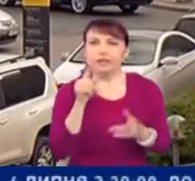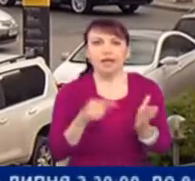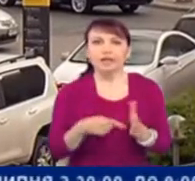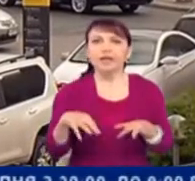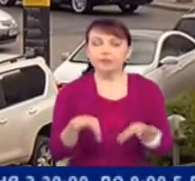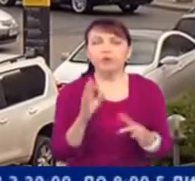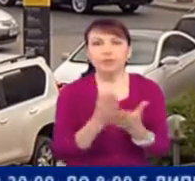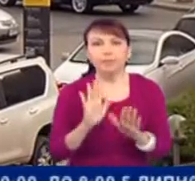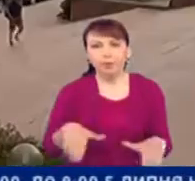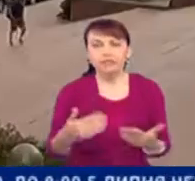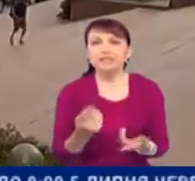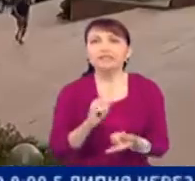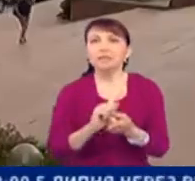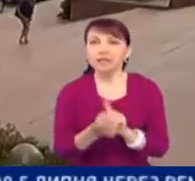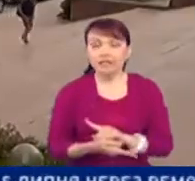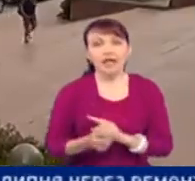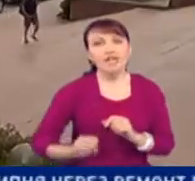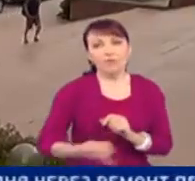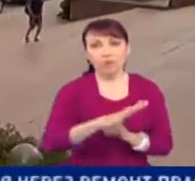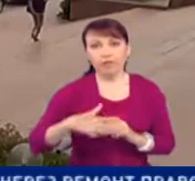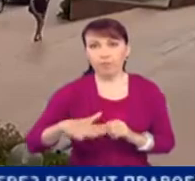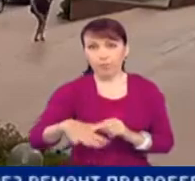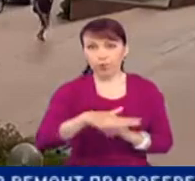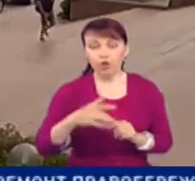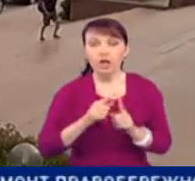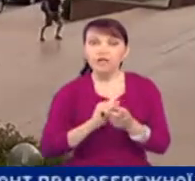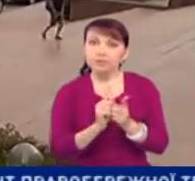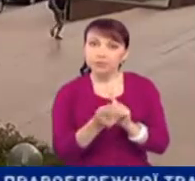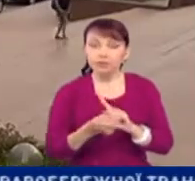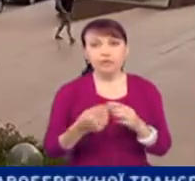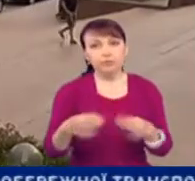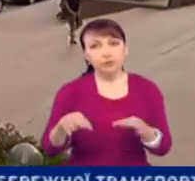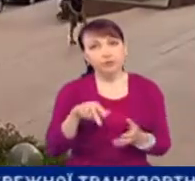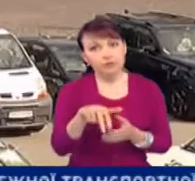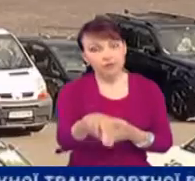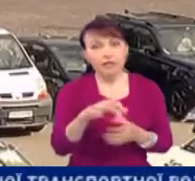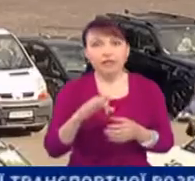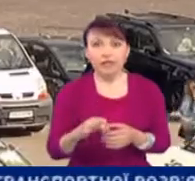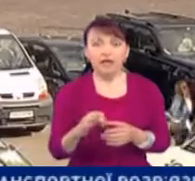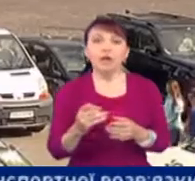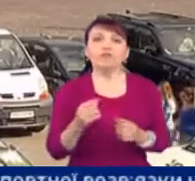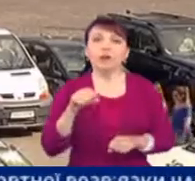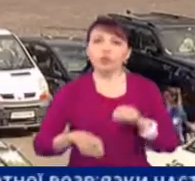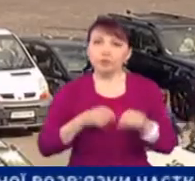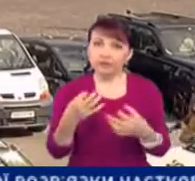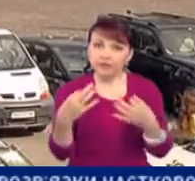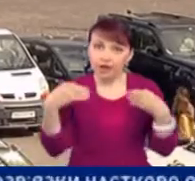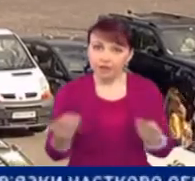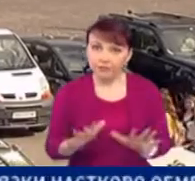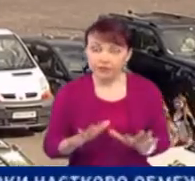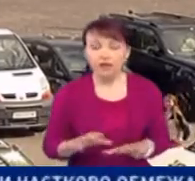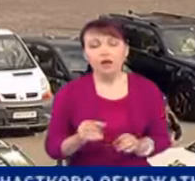змінити Європейську площу, збільшити простір для пішоходів, додати місця велосипедистам. Розглядають і варіант